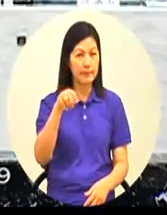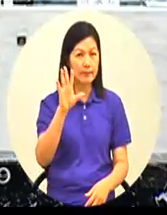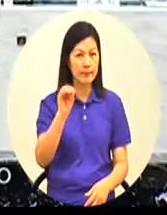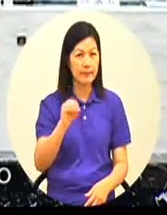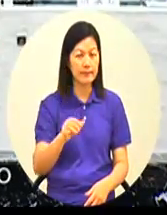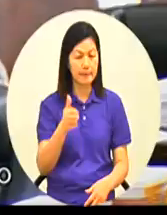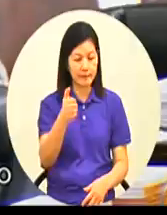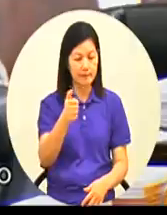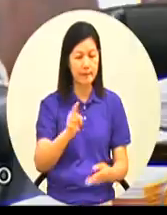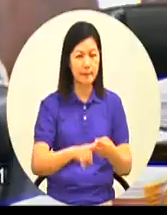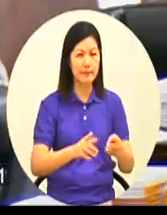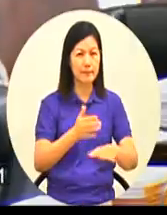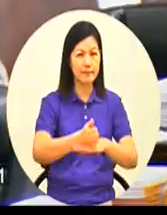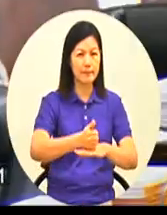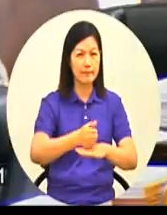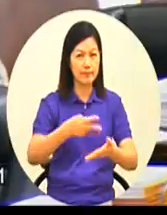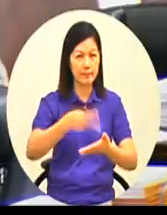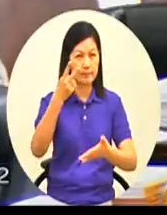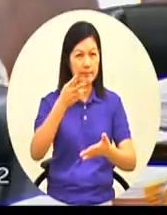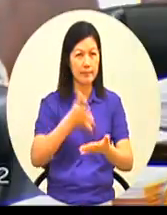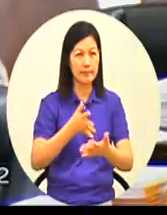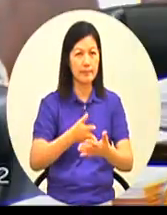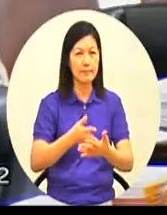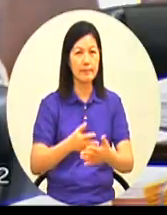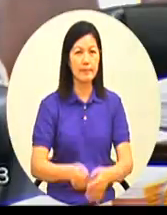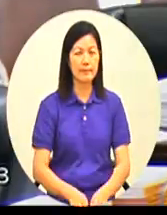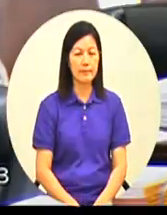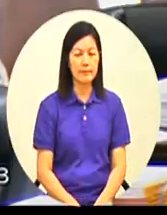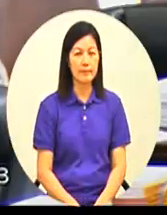席。哦，第二次发言哈，那还是一样。